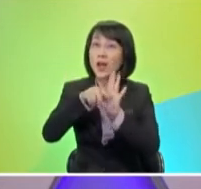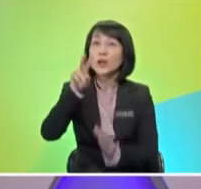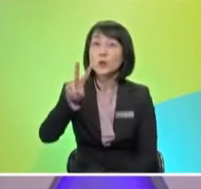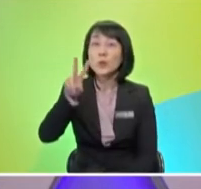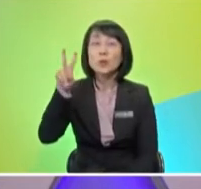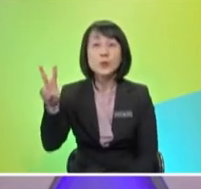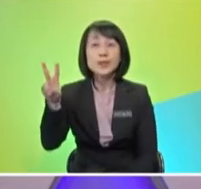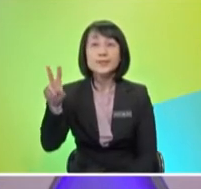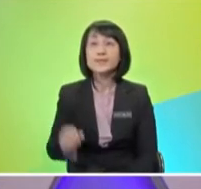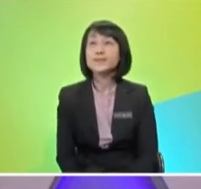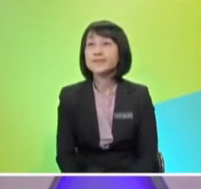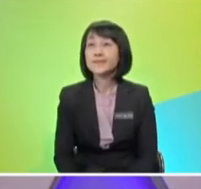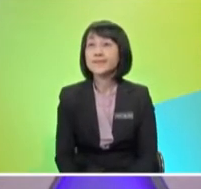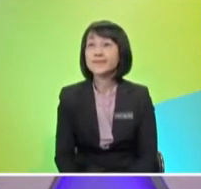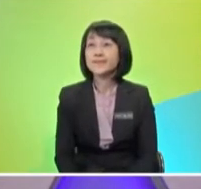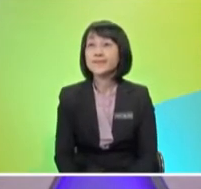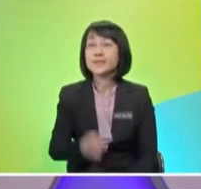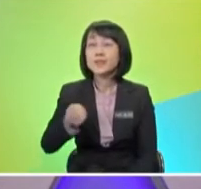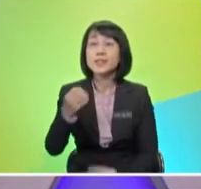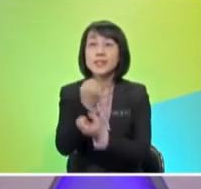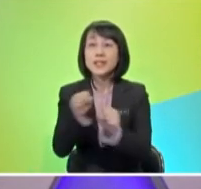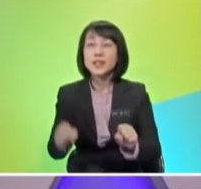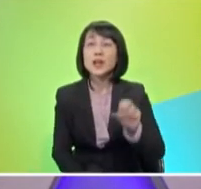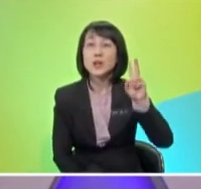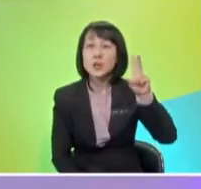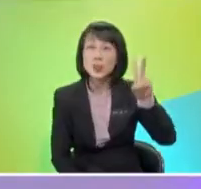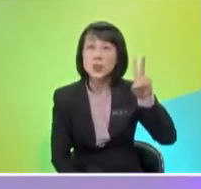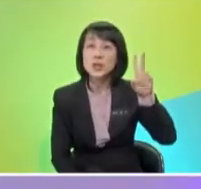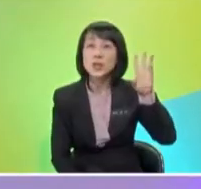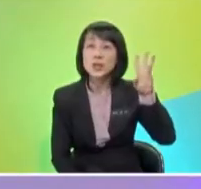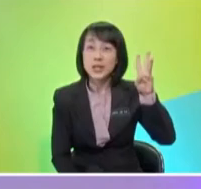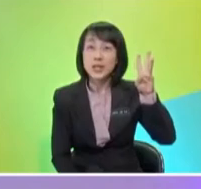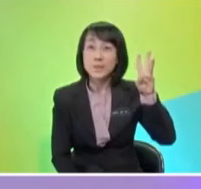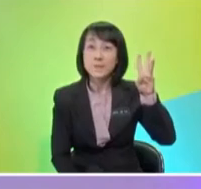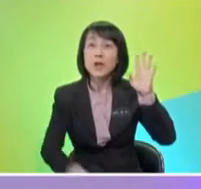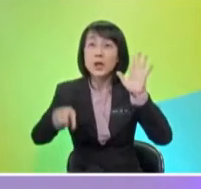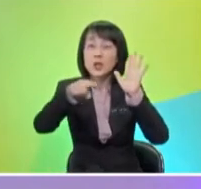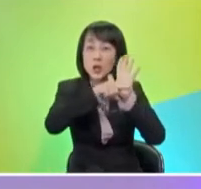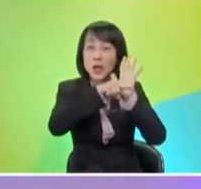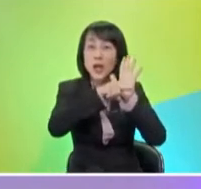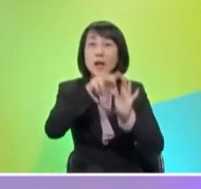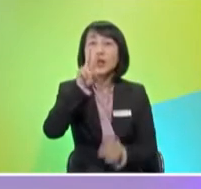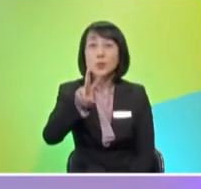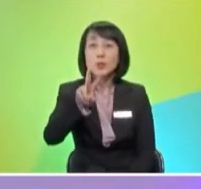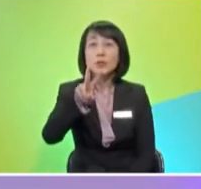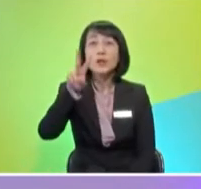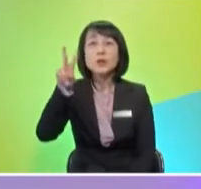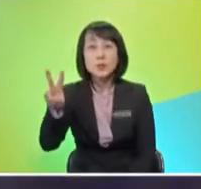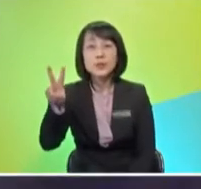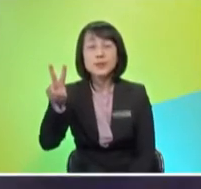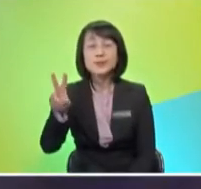Oke 26 tolak 22 kali ini saya minta